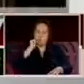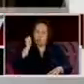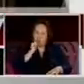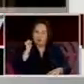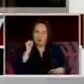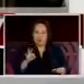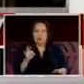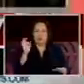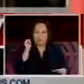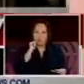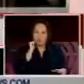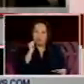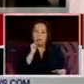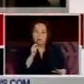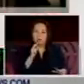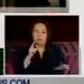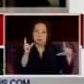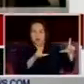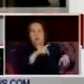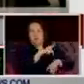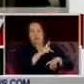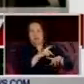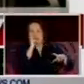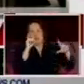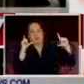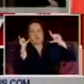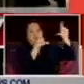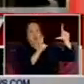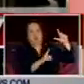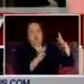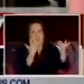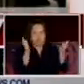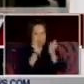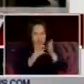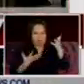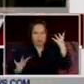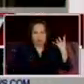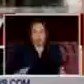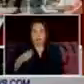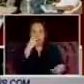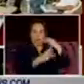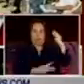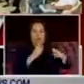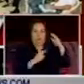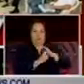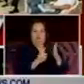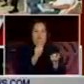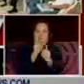is the Philippines always ranked as one of the most corrupt countries in the whole world? Yan, sagutin niyo ako